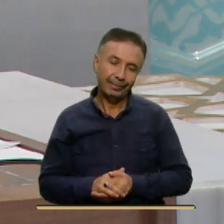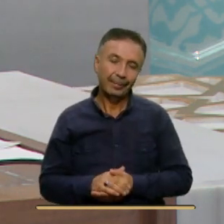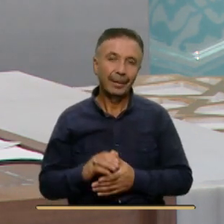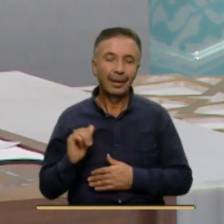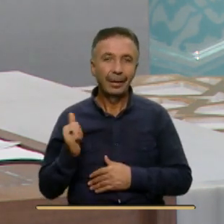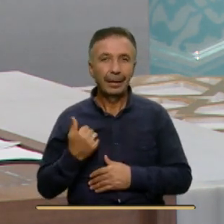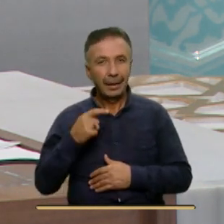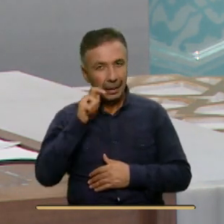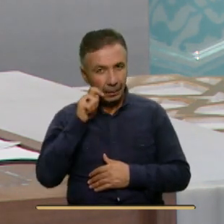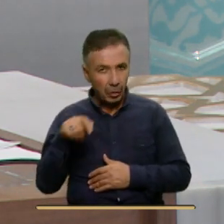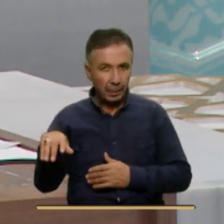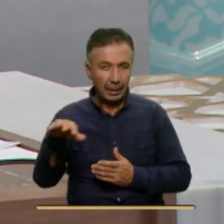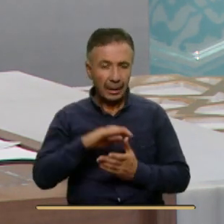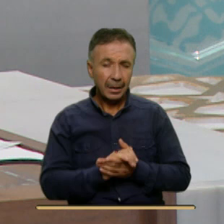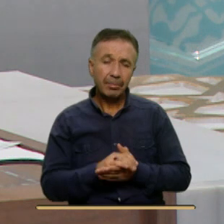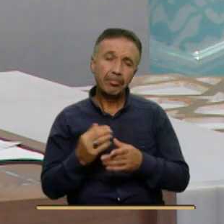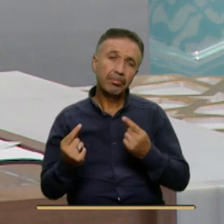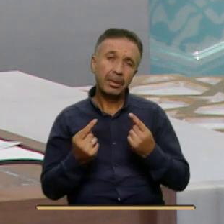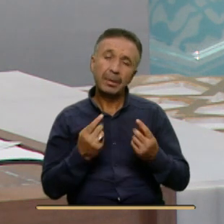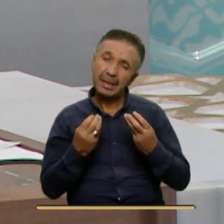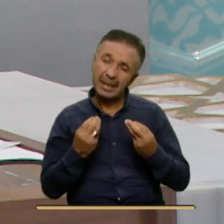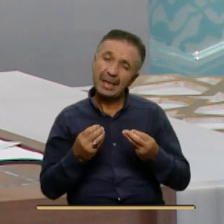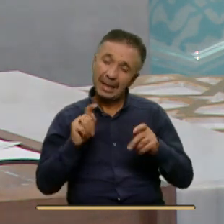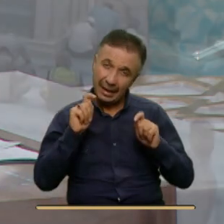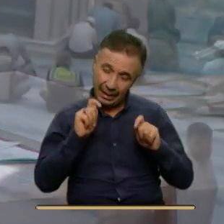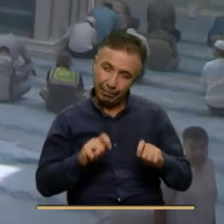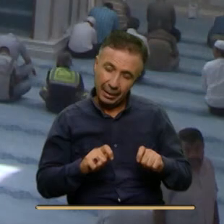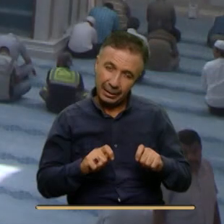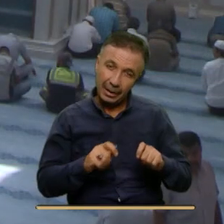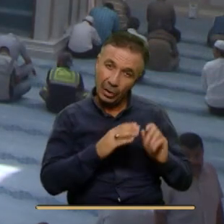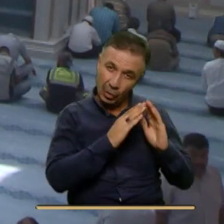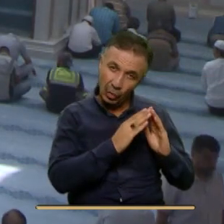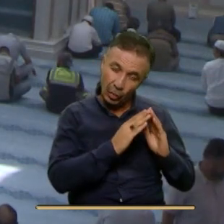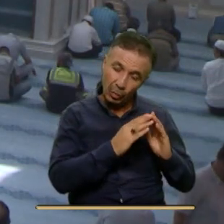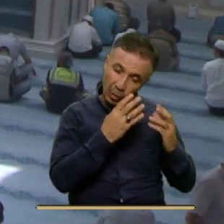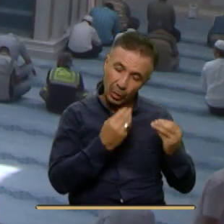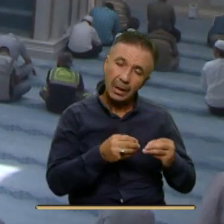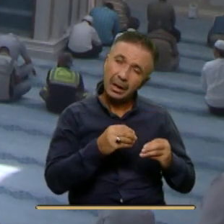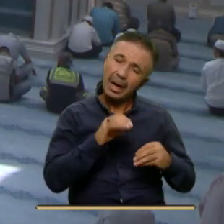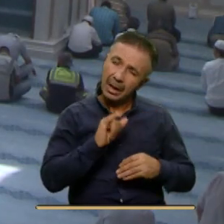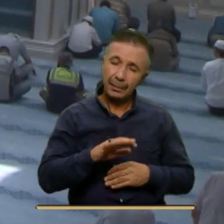Değerli müminler, birbirimize iyilik etmek de komşu olarak hakkımızdır.